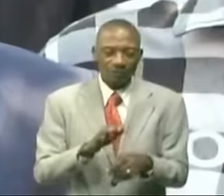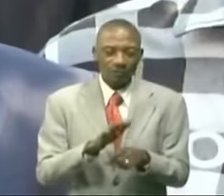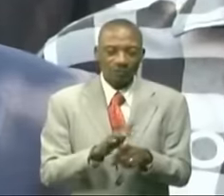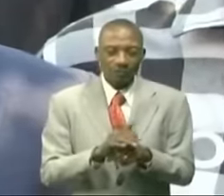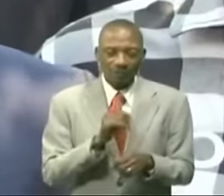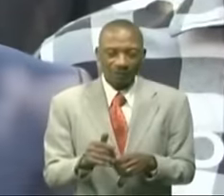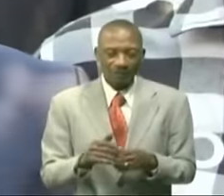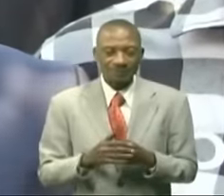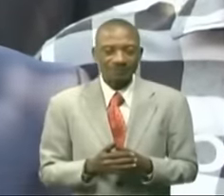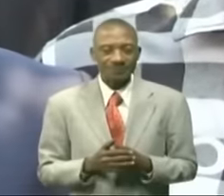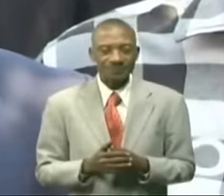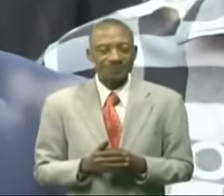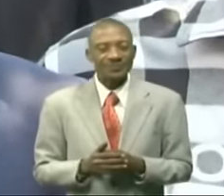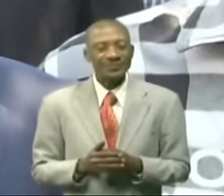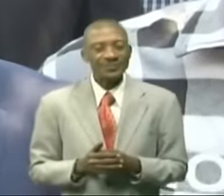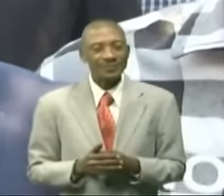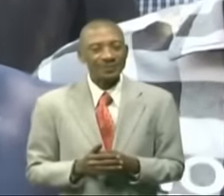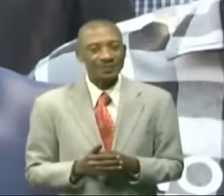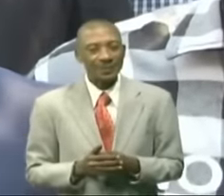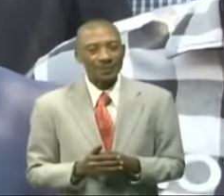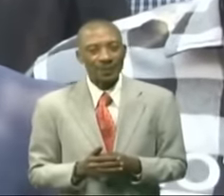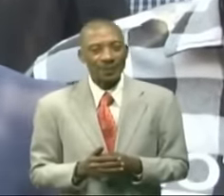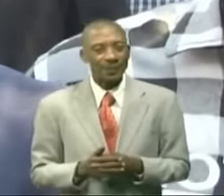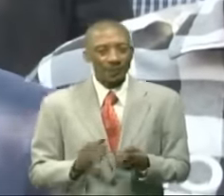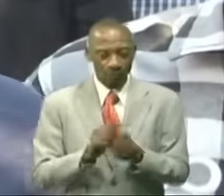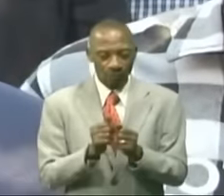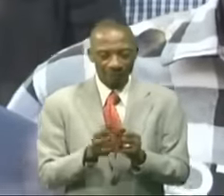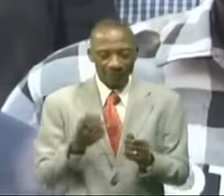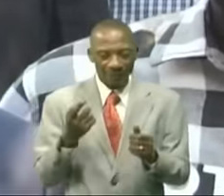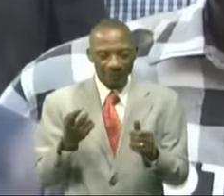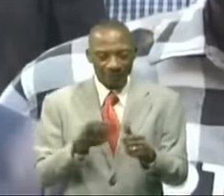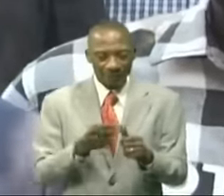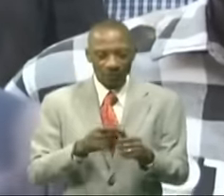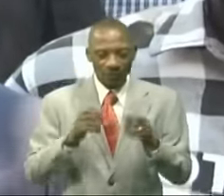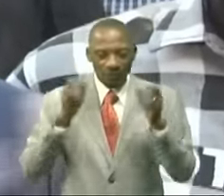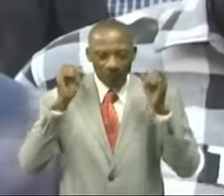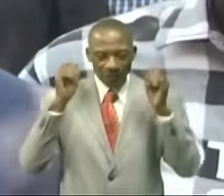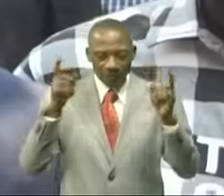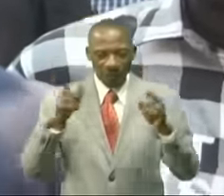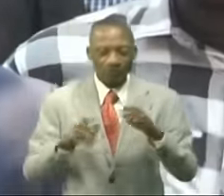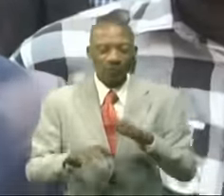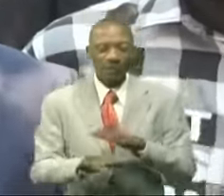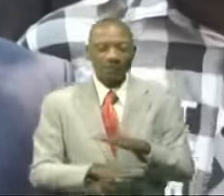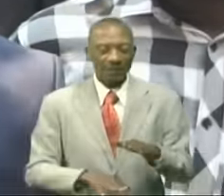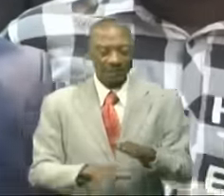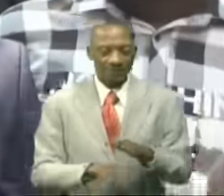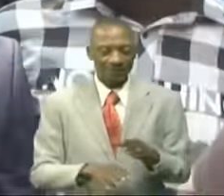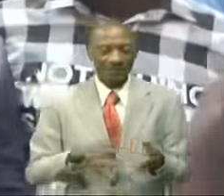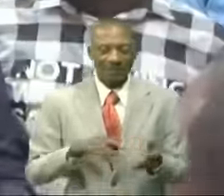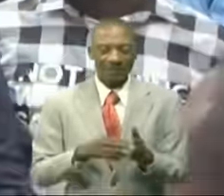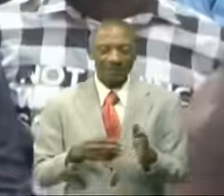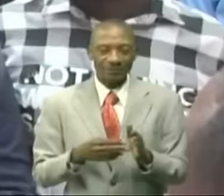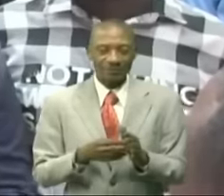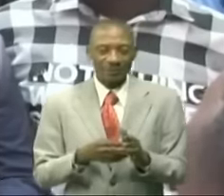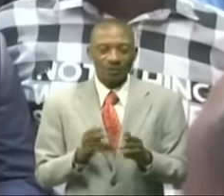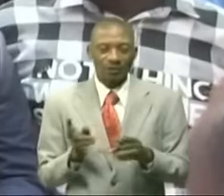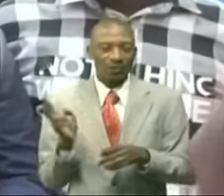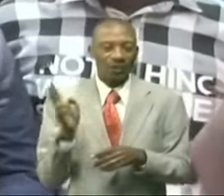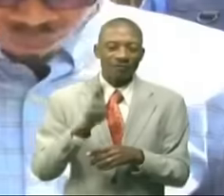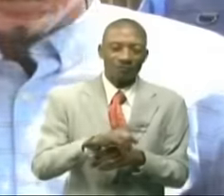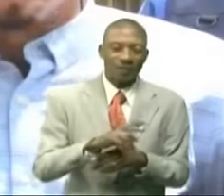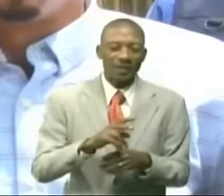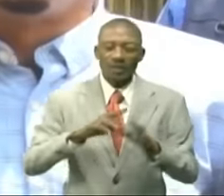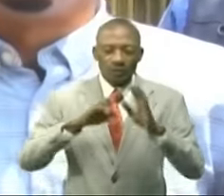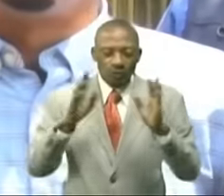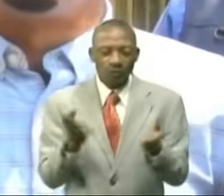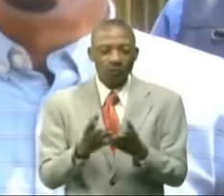D'abord, il y a des problèmes qui sont liés aux obligations légales, qui sont violées par l'employeur. dont nous avons constaté que l'employeur